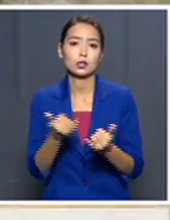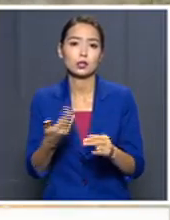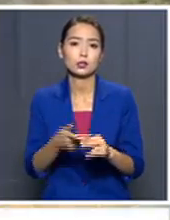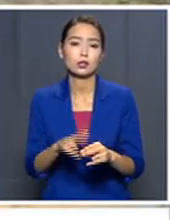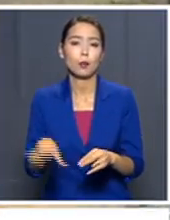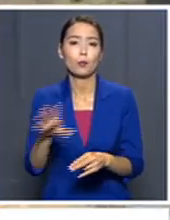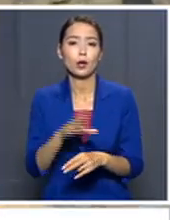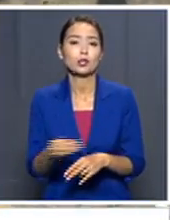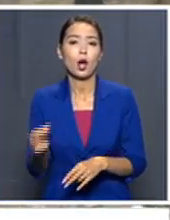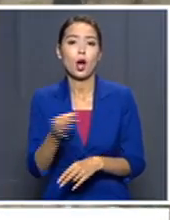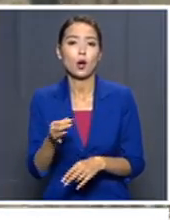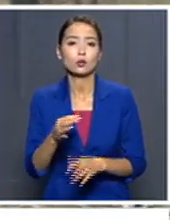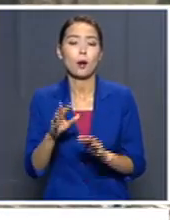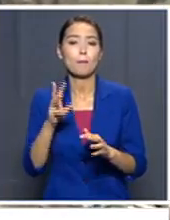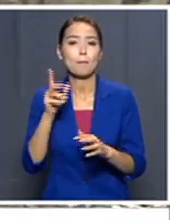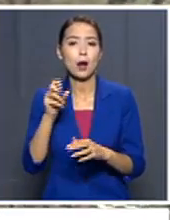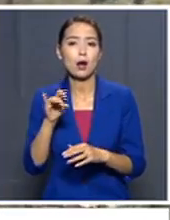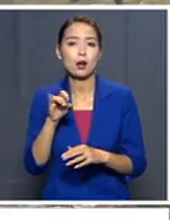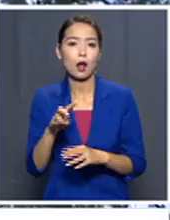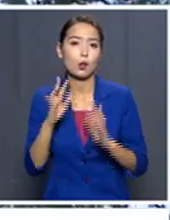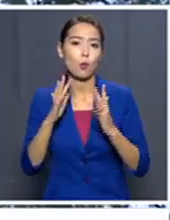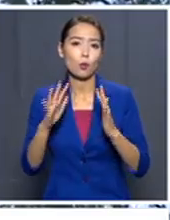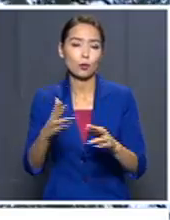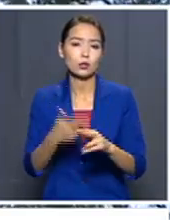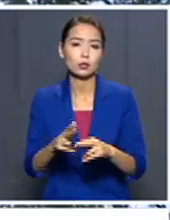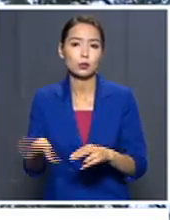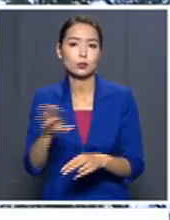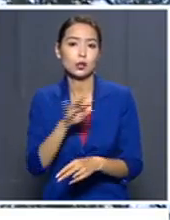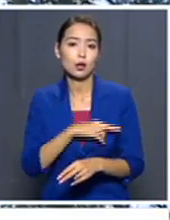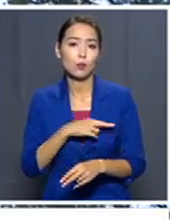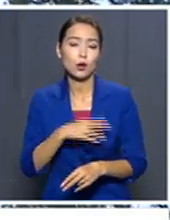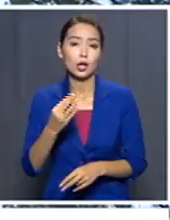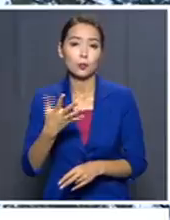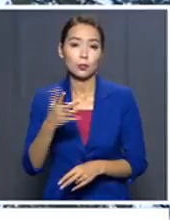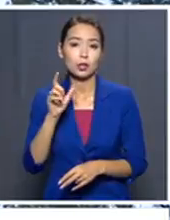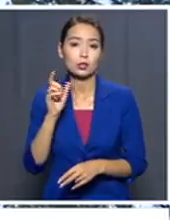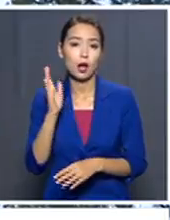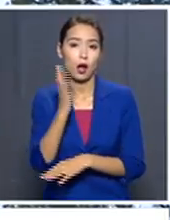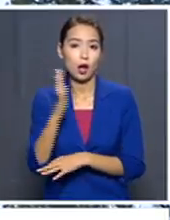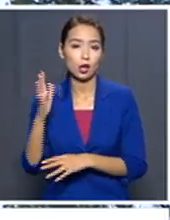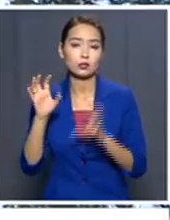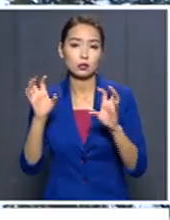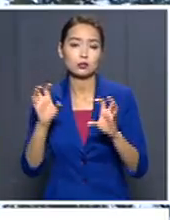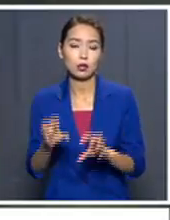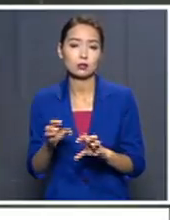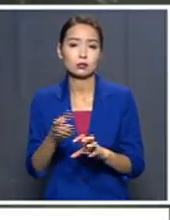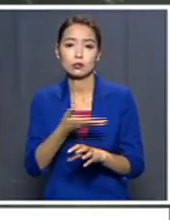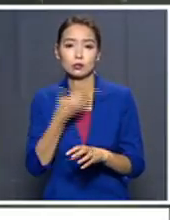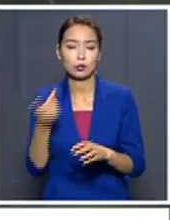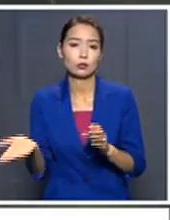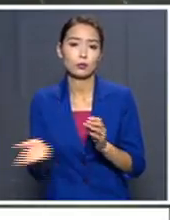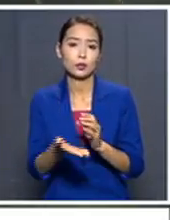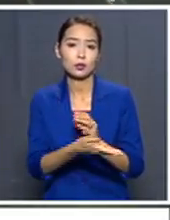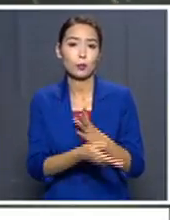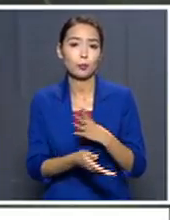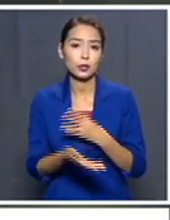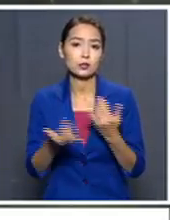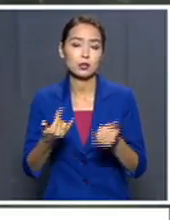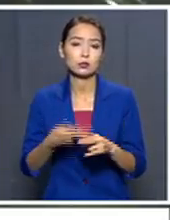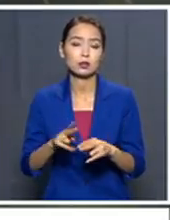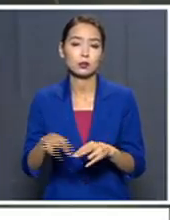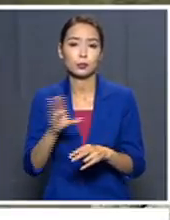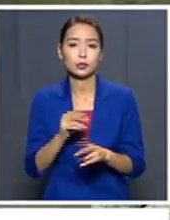тұрғына Маралды орман шаруашылығы аумағында 45 ағашты заңсыз кесті деген айып тағылуда. Екі дерек бойынша Қылмыстық